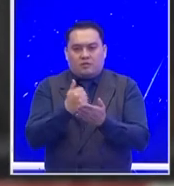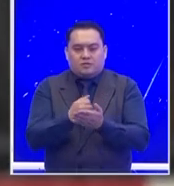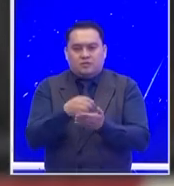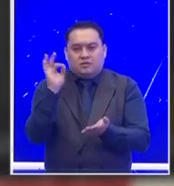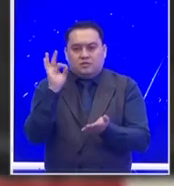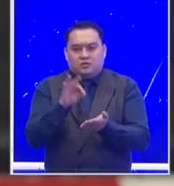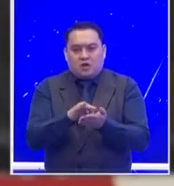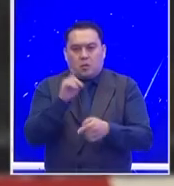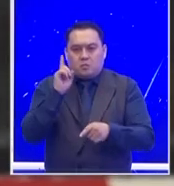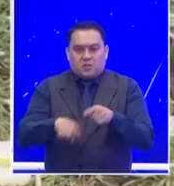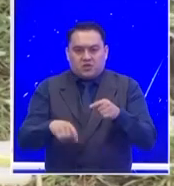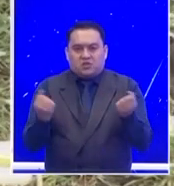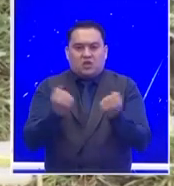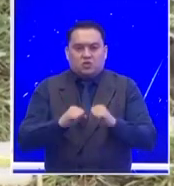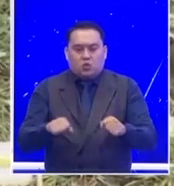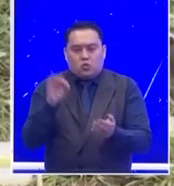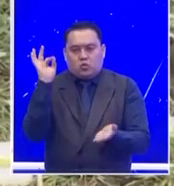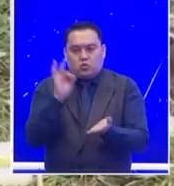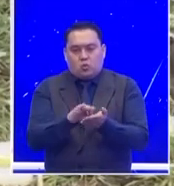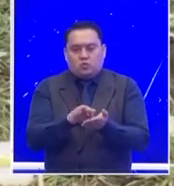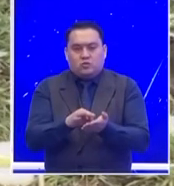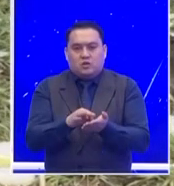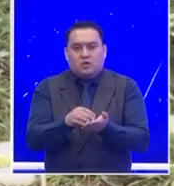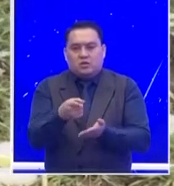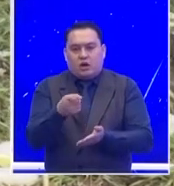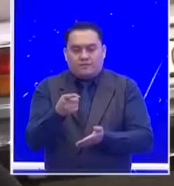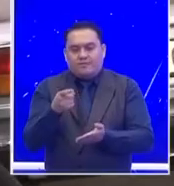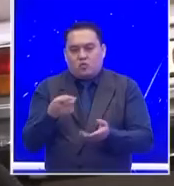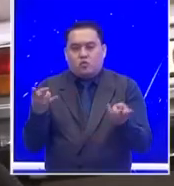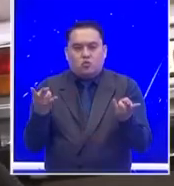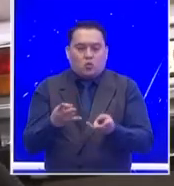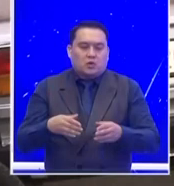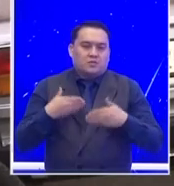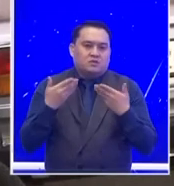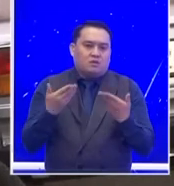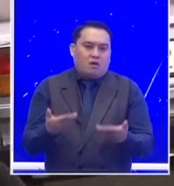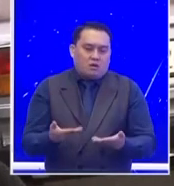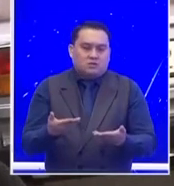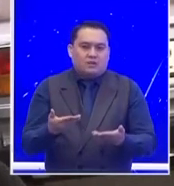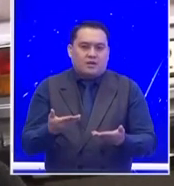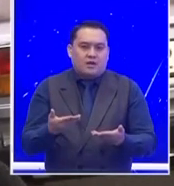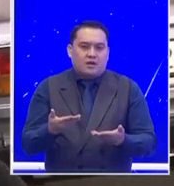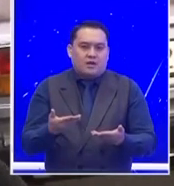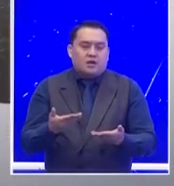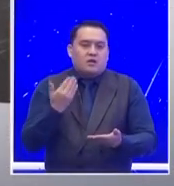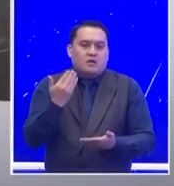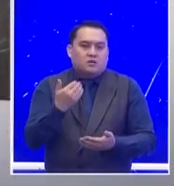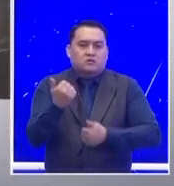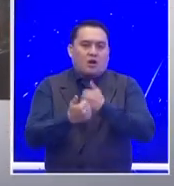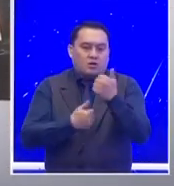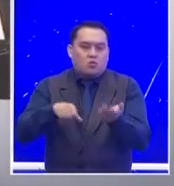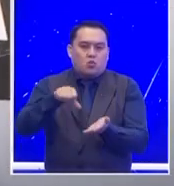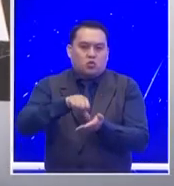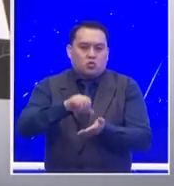составляющие. Это быстрая езда на скорость и меткая стрельба по мишеням. Наши гонщики намерены представить свои экипажи в данной дисциплине. Помимо них, в соревновании